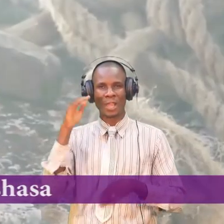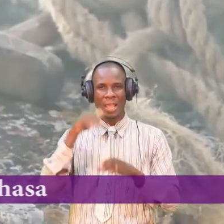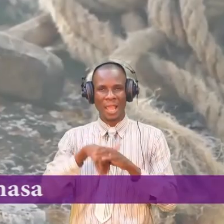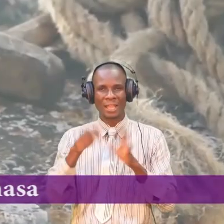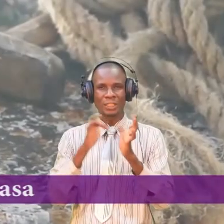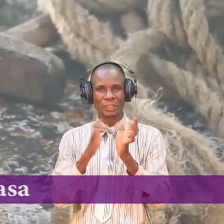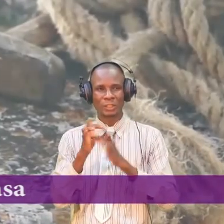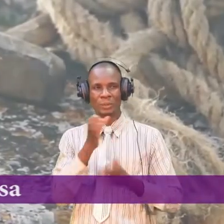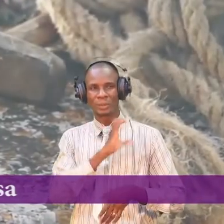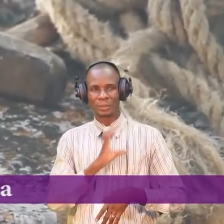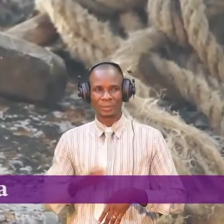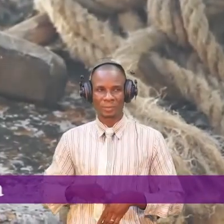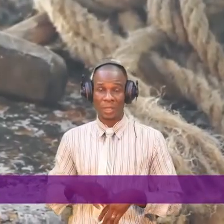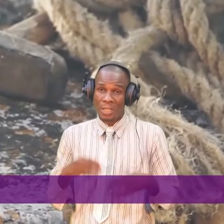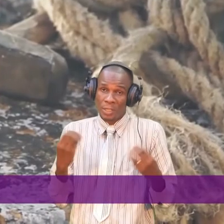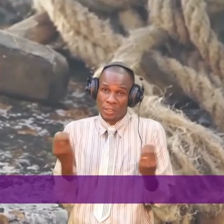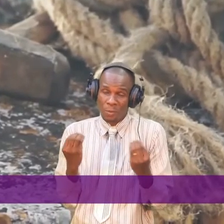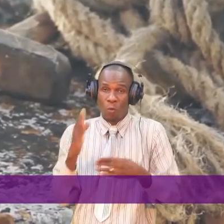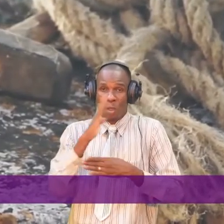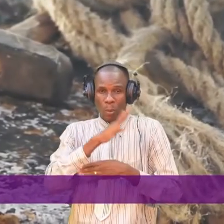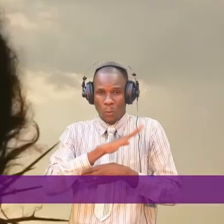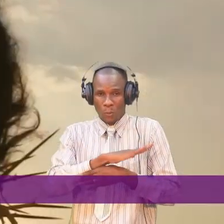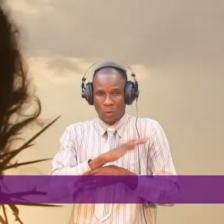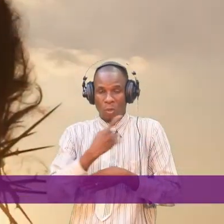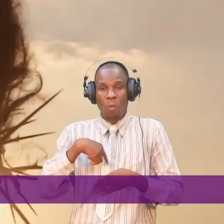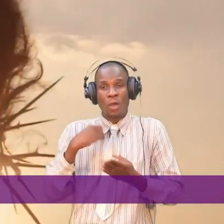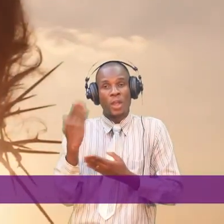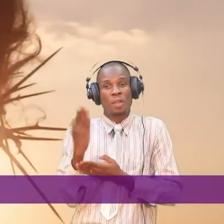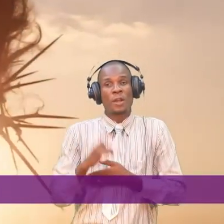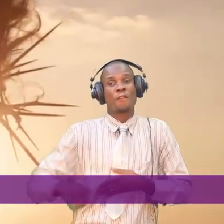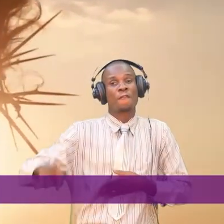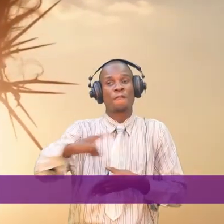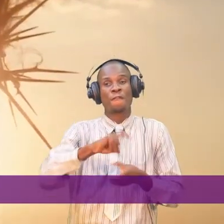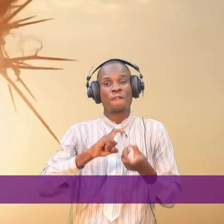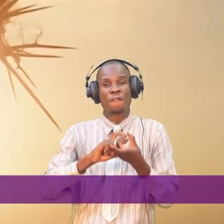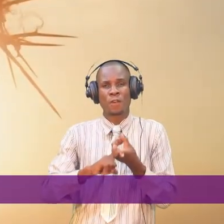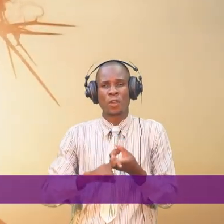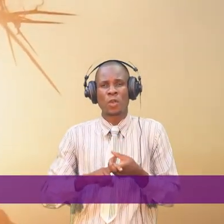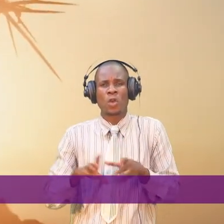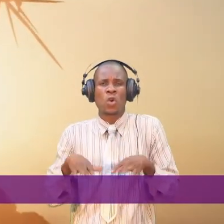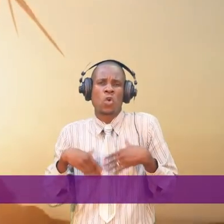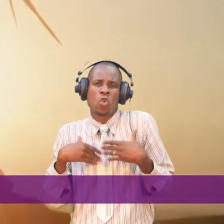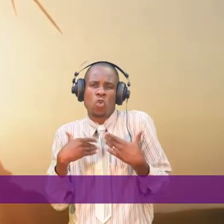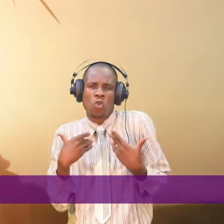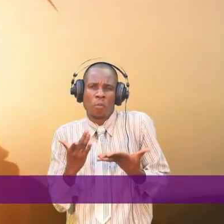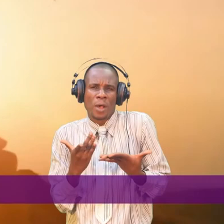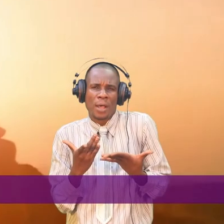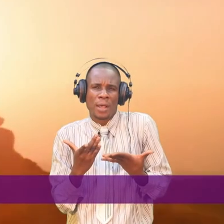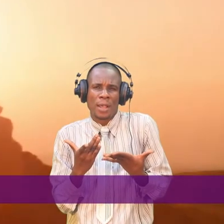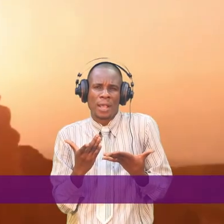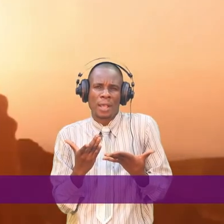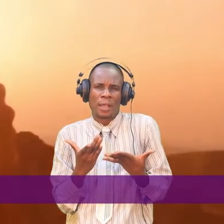haya yote kwa ajili ya msalaba wa Yesu. Wokovu ni mpango wa